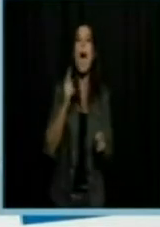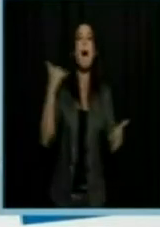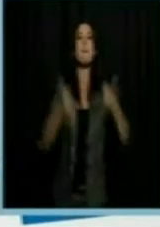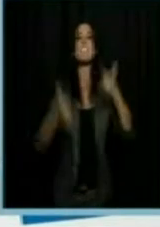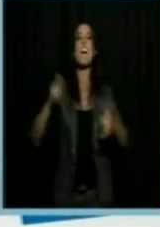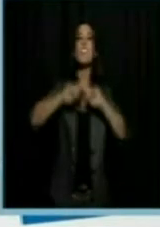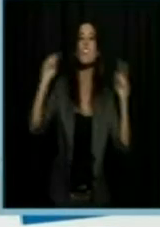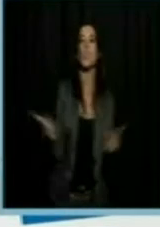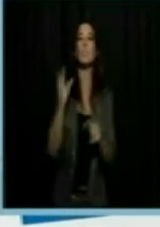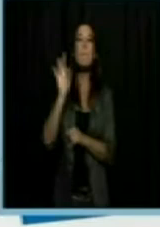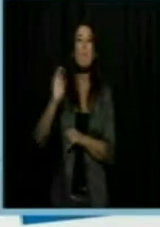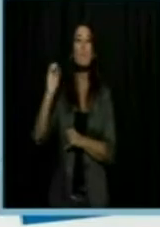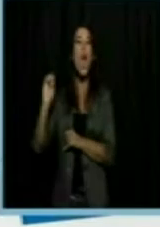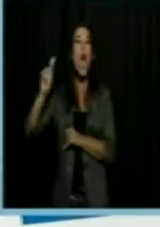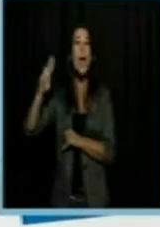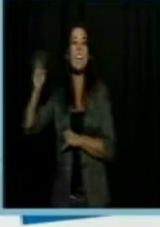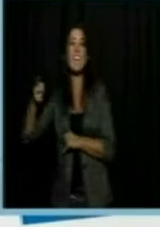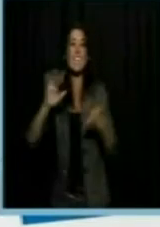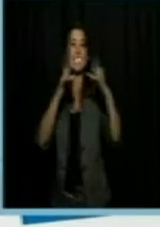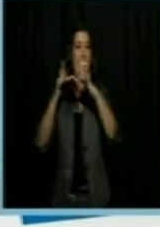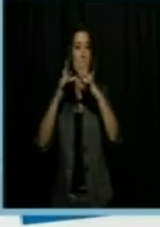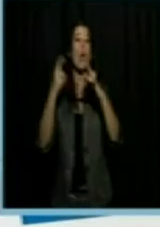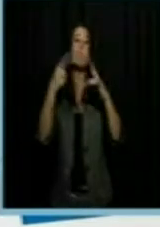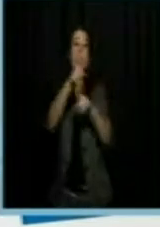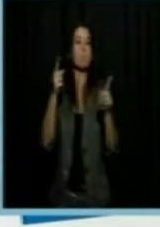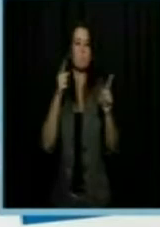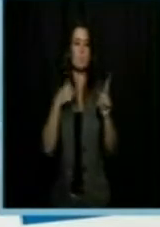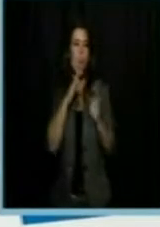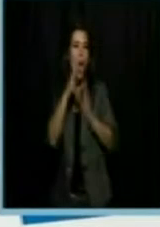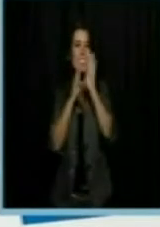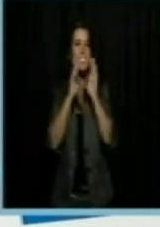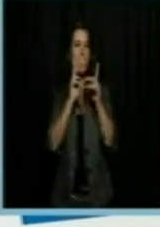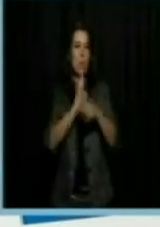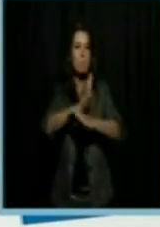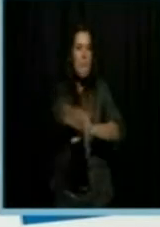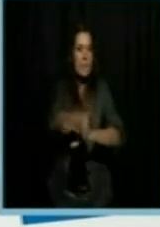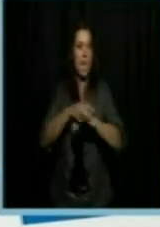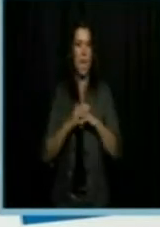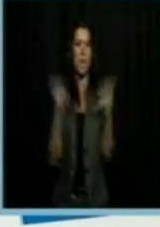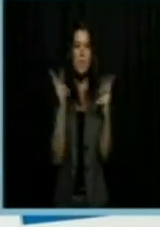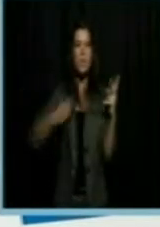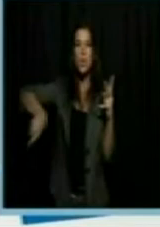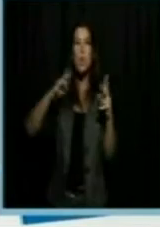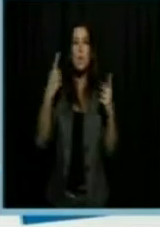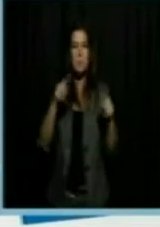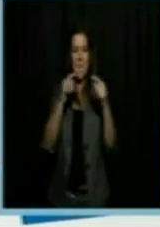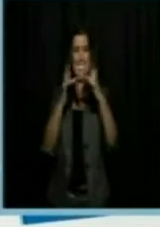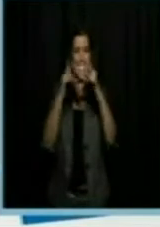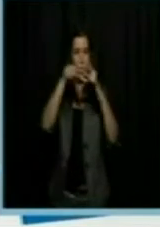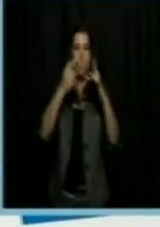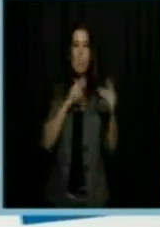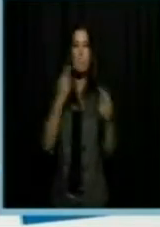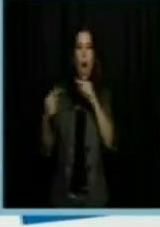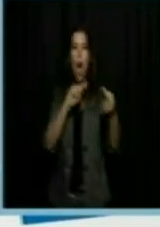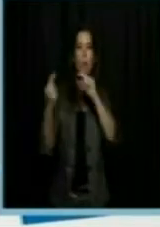costituito dopo che siamo andati per le strade di Locri a manifestare, a esprimere il nostro dissenso. Abbiamo installato un forum su quel sito, al